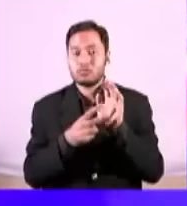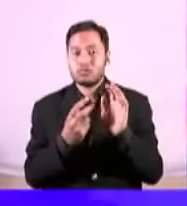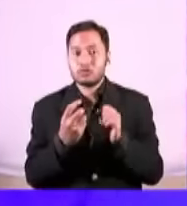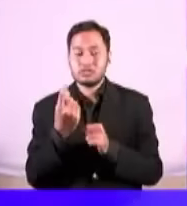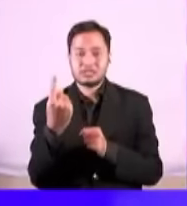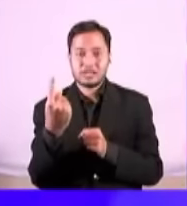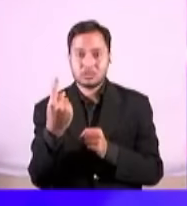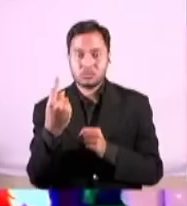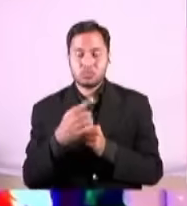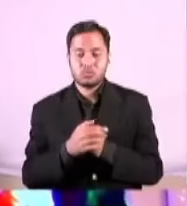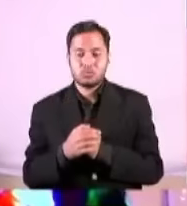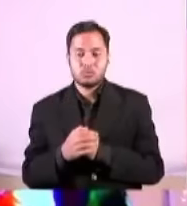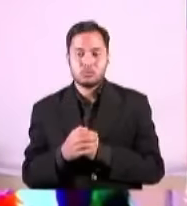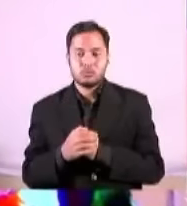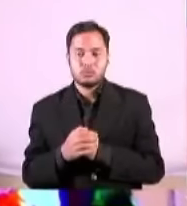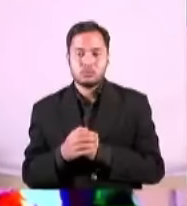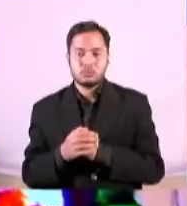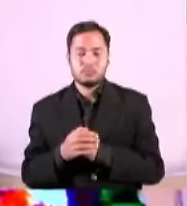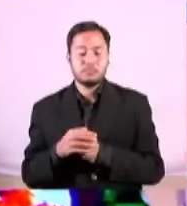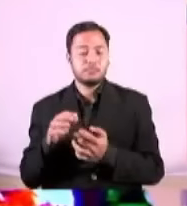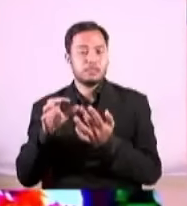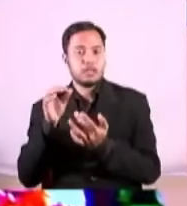30 detik dihitung saat anda